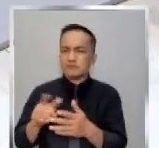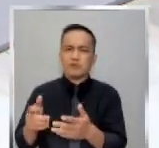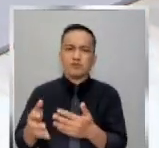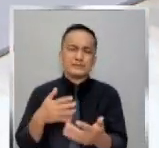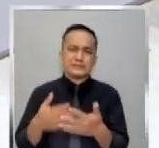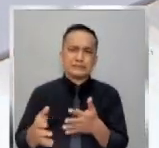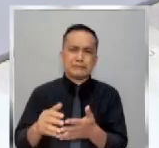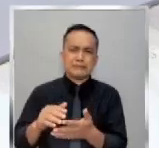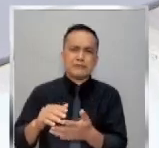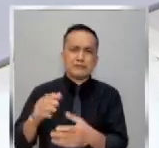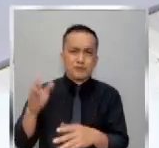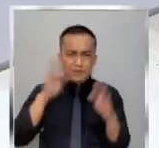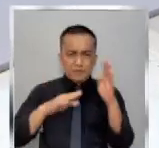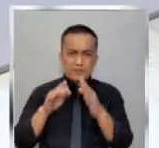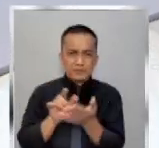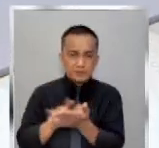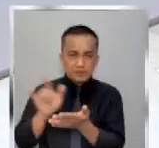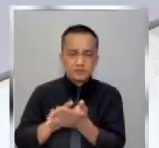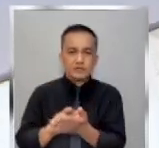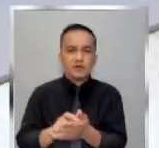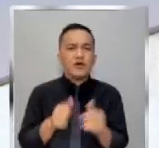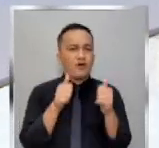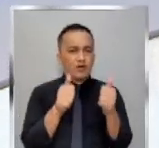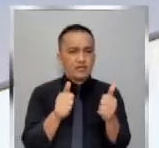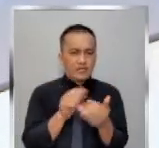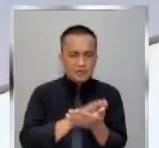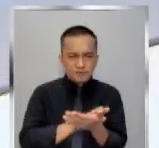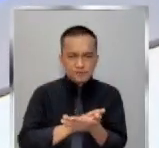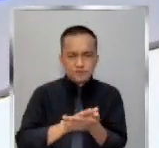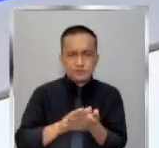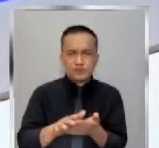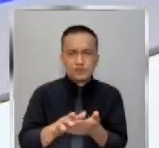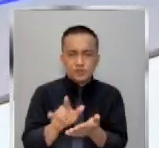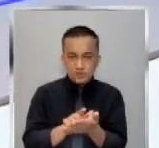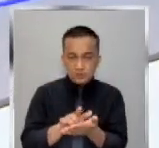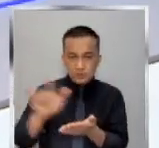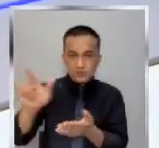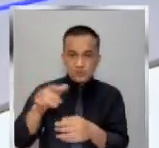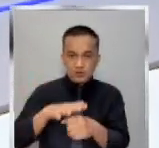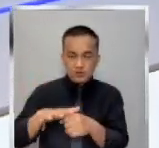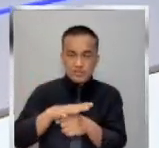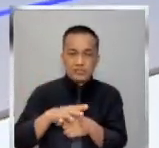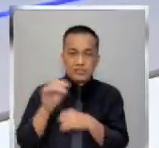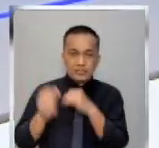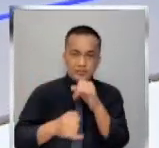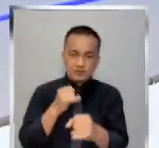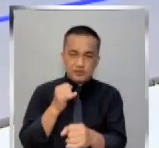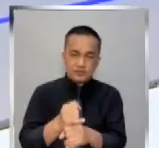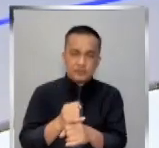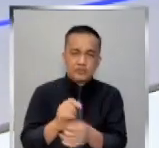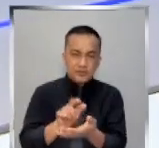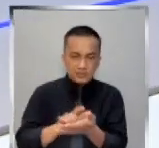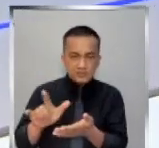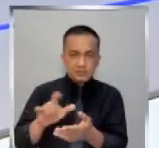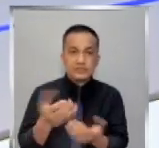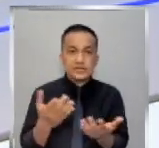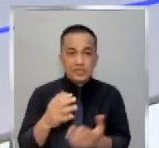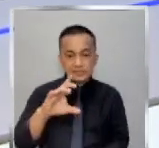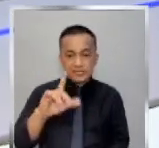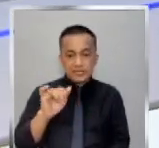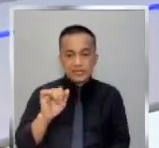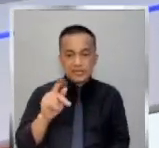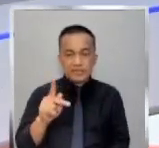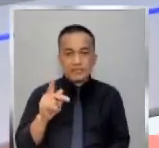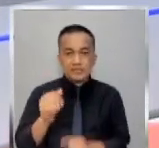maayos na ang operasyon ng domestic at international flights sa Clark International Airport. Nagsisimula na rin ang